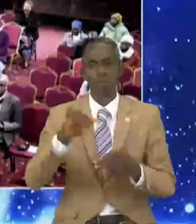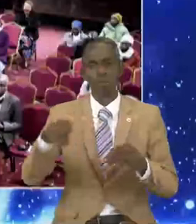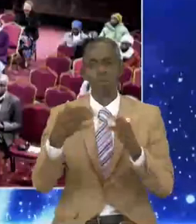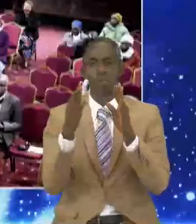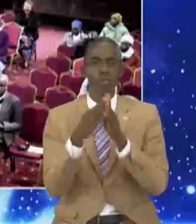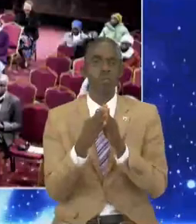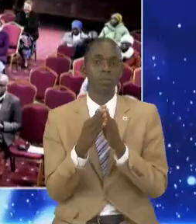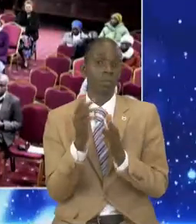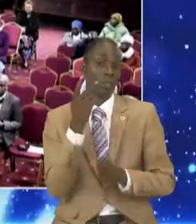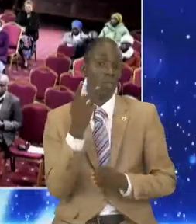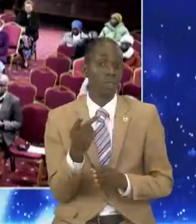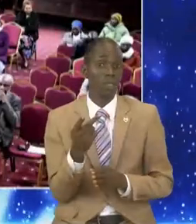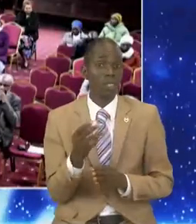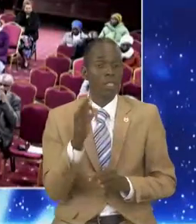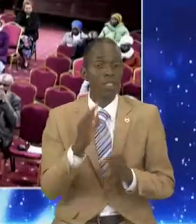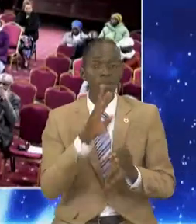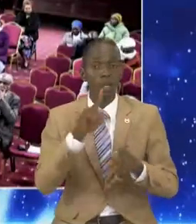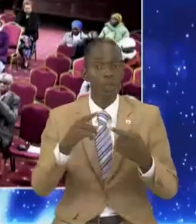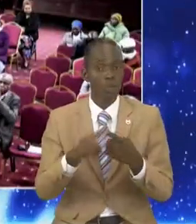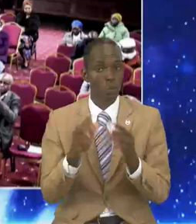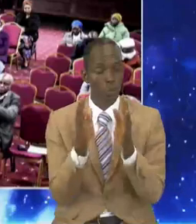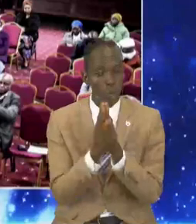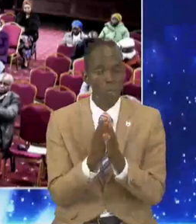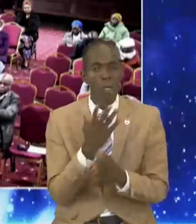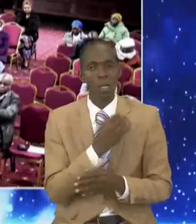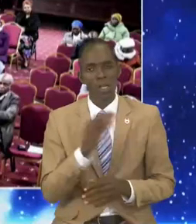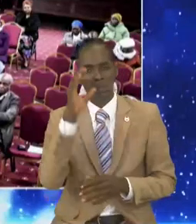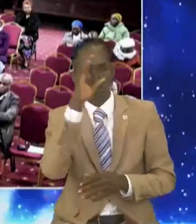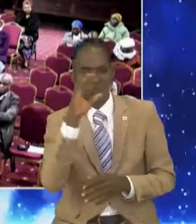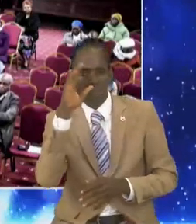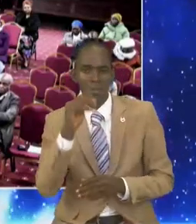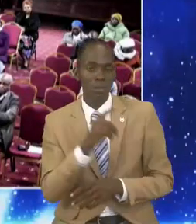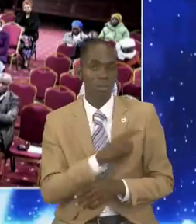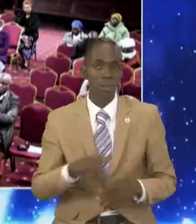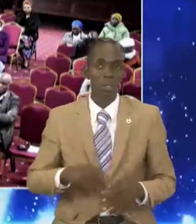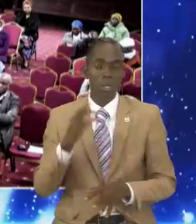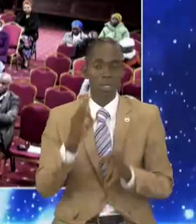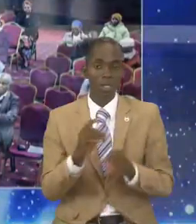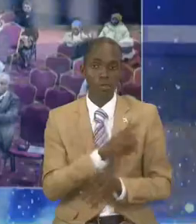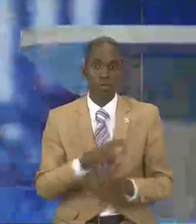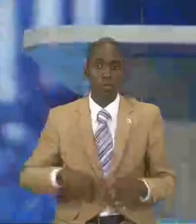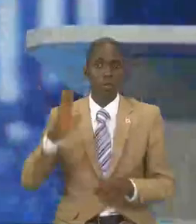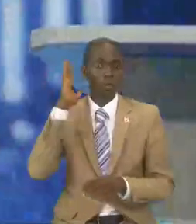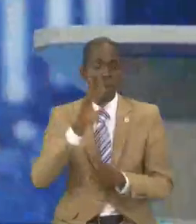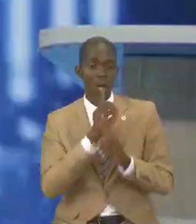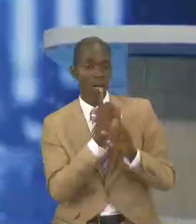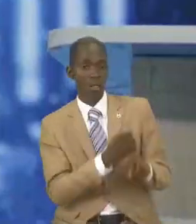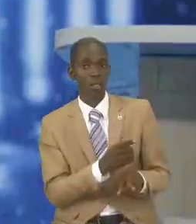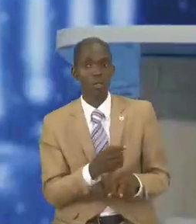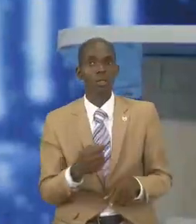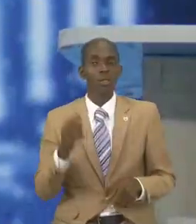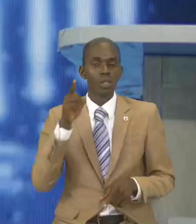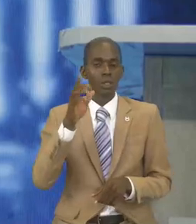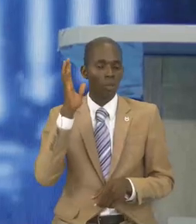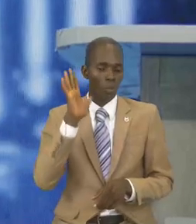le nombre des années. Vous voyez, si nous voulons prier, et si nous voulons chercher le Seigneur, et si le Seigneur doit exaucer, nous devons